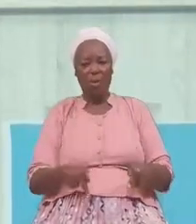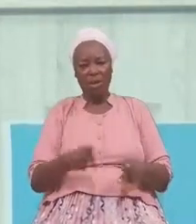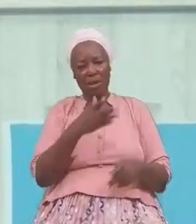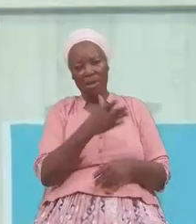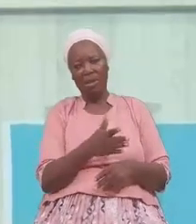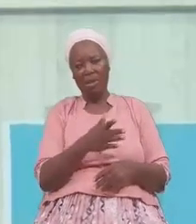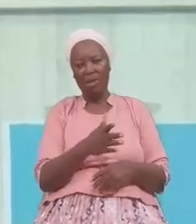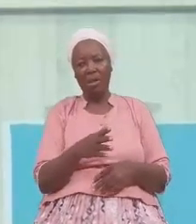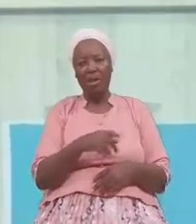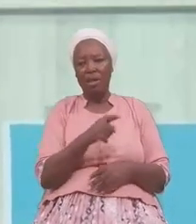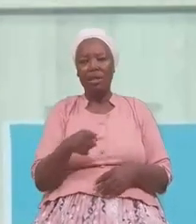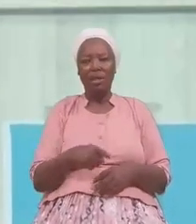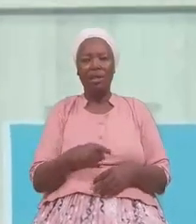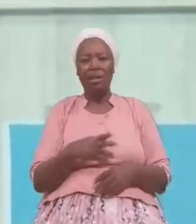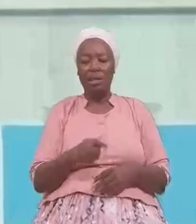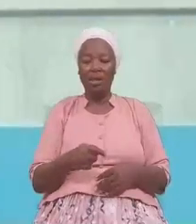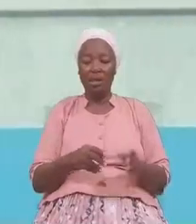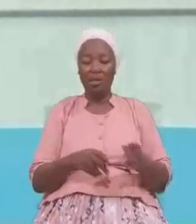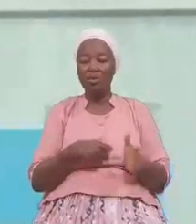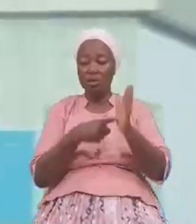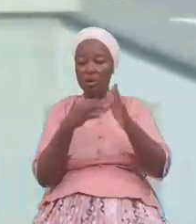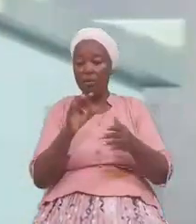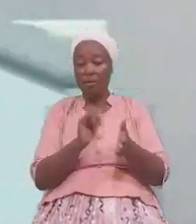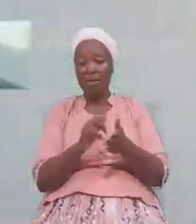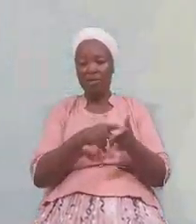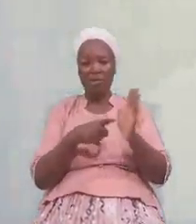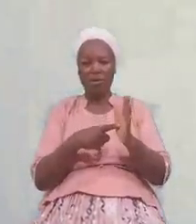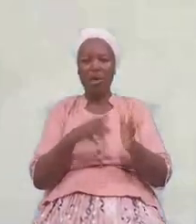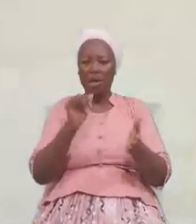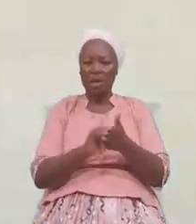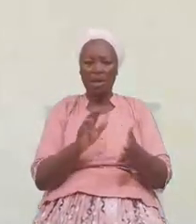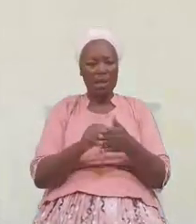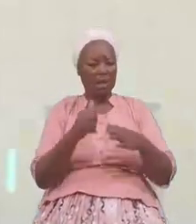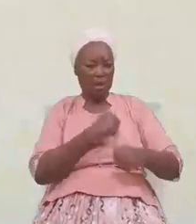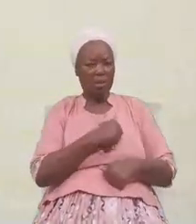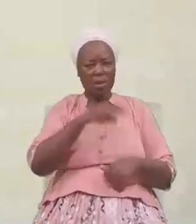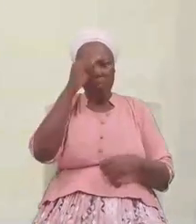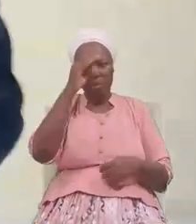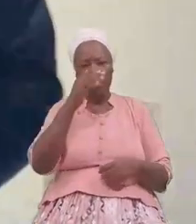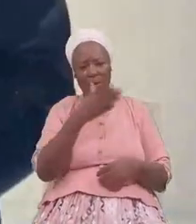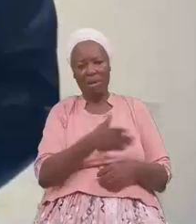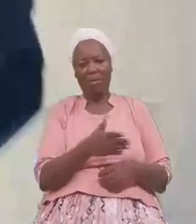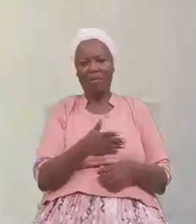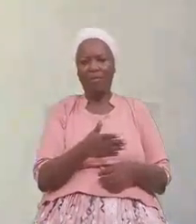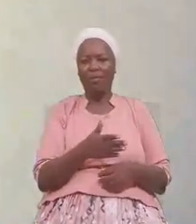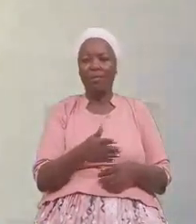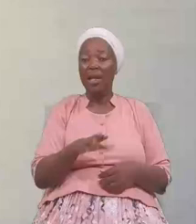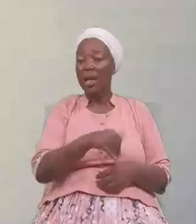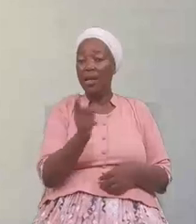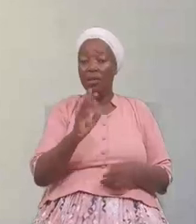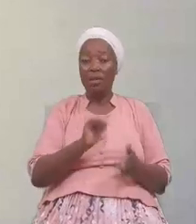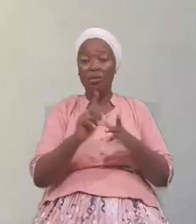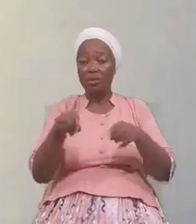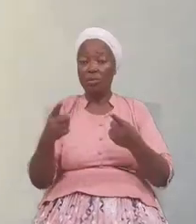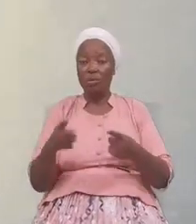le reflet montrera à que c'est un homme de la sécurité. Partout où vous allez,